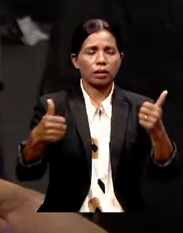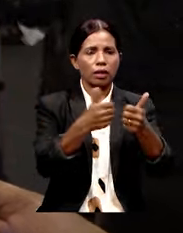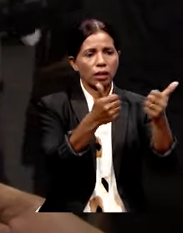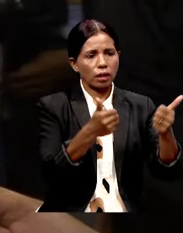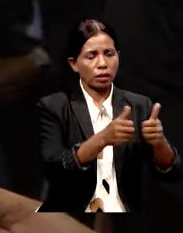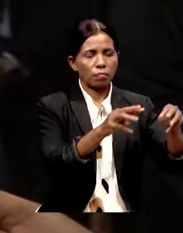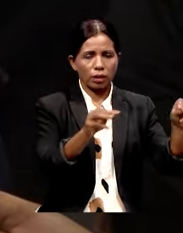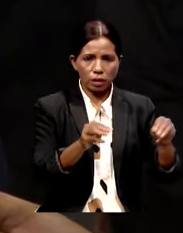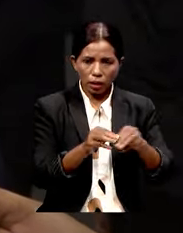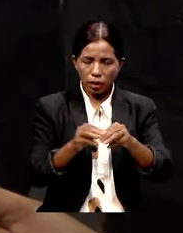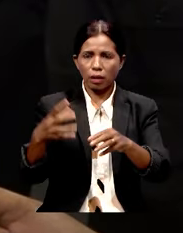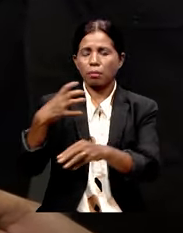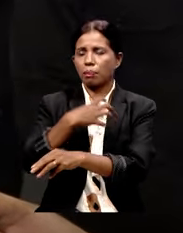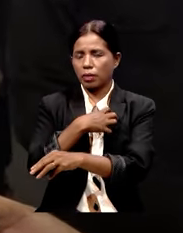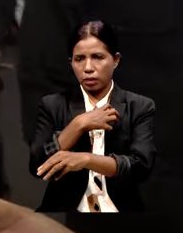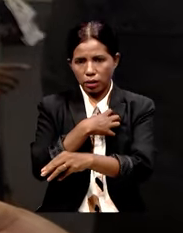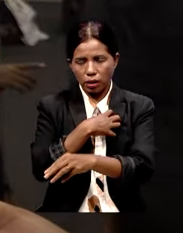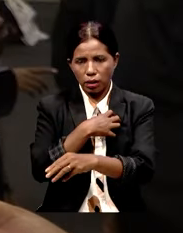wakar sey member kontinu apa member